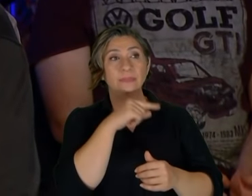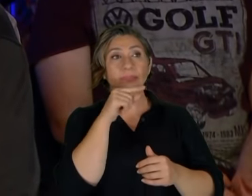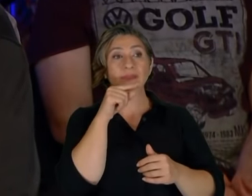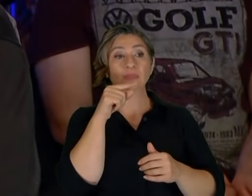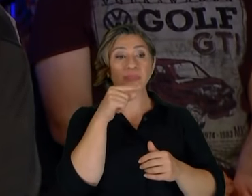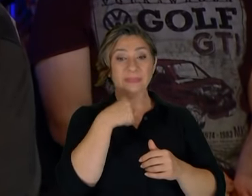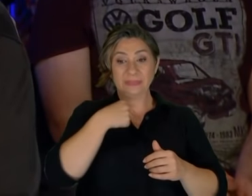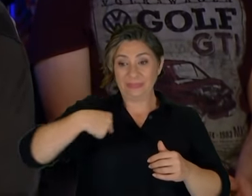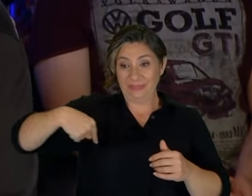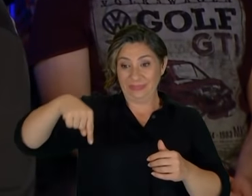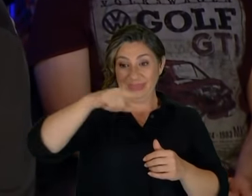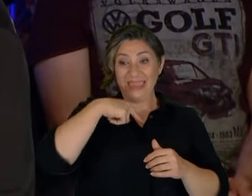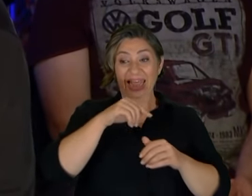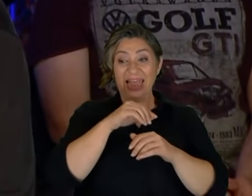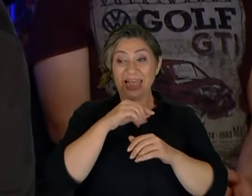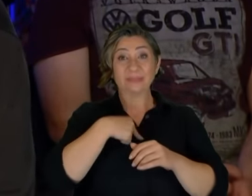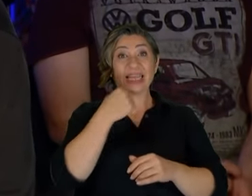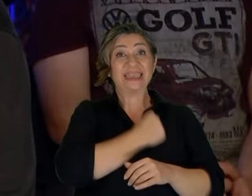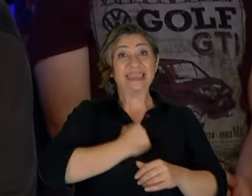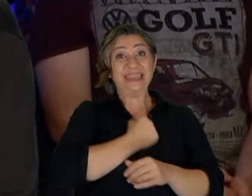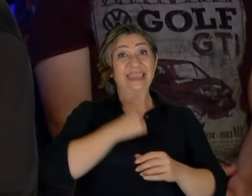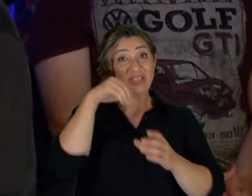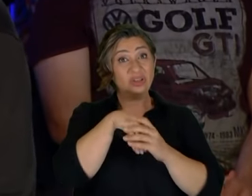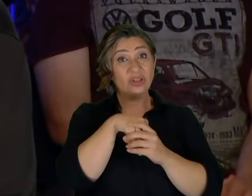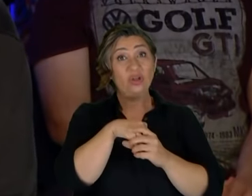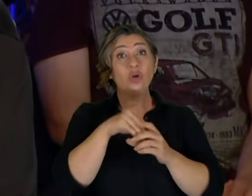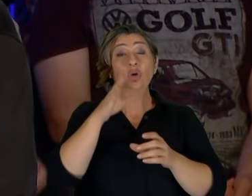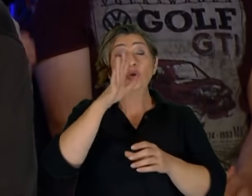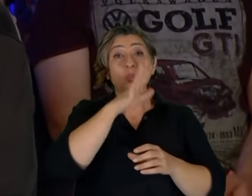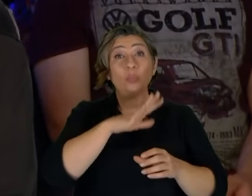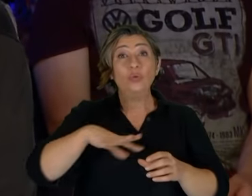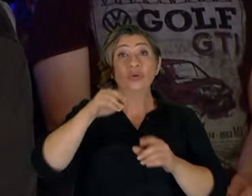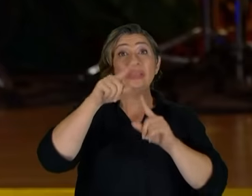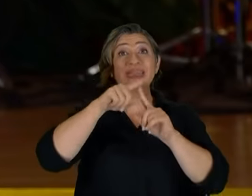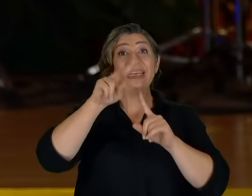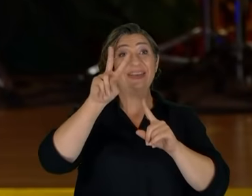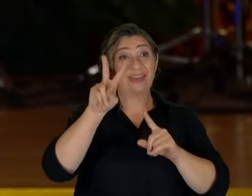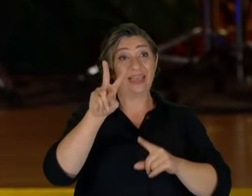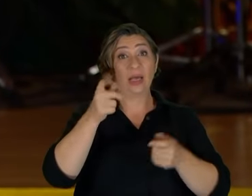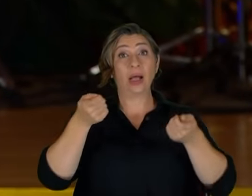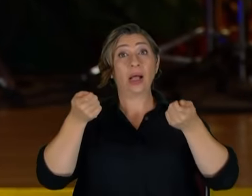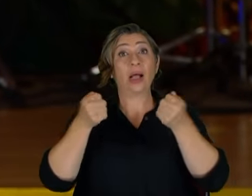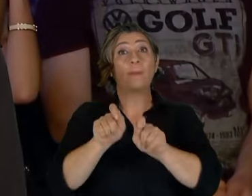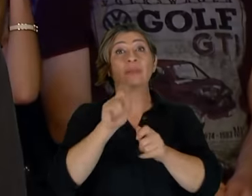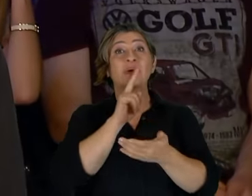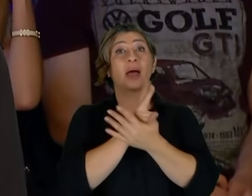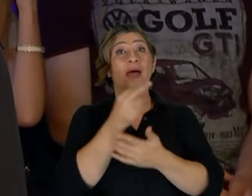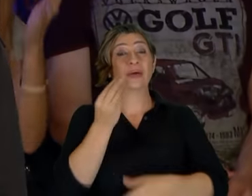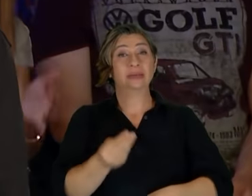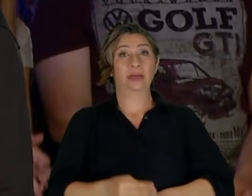bizi tamamen bize kızdıkları için bütün bir kanalı kapatmaya karar